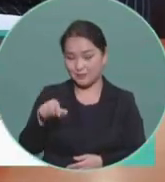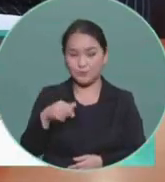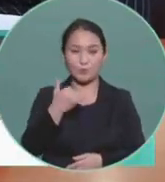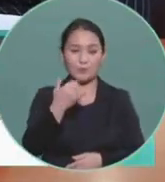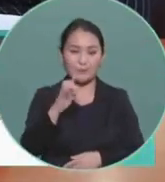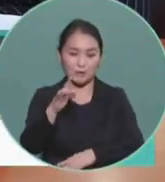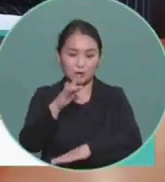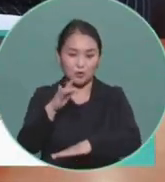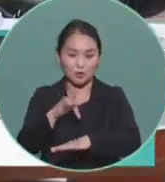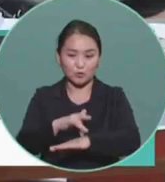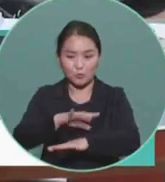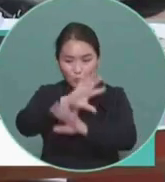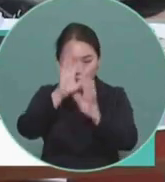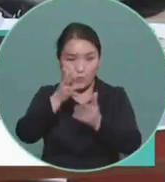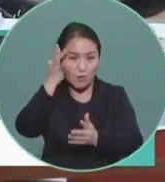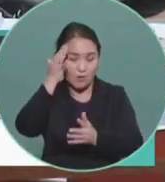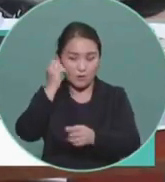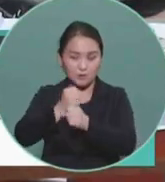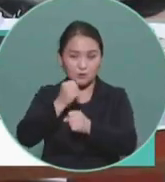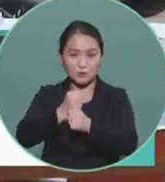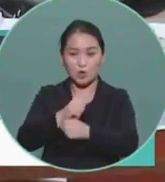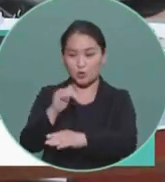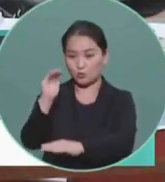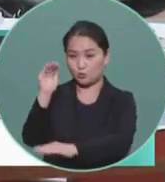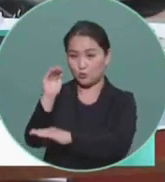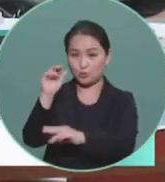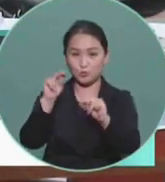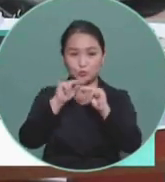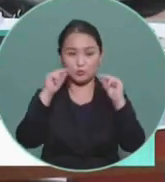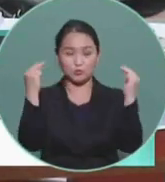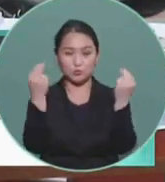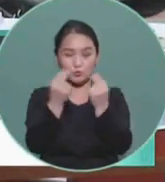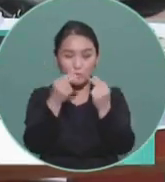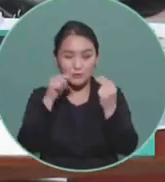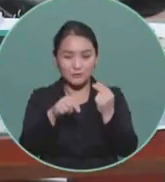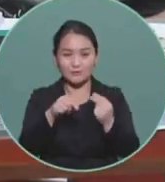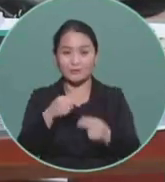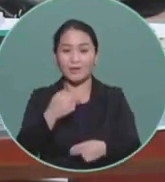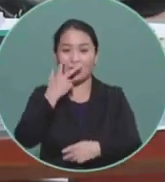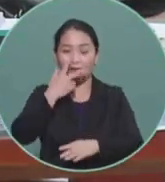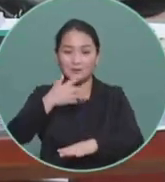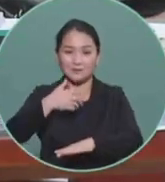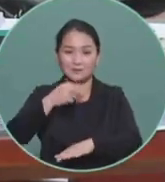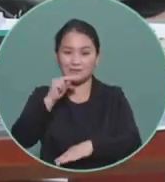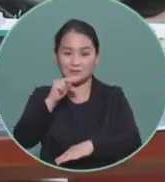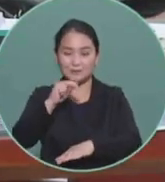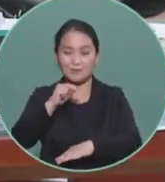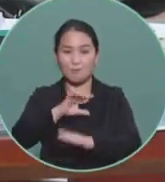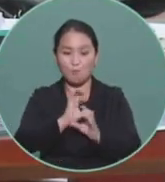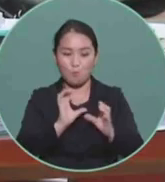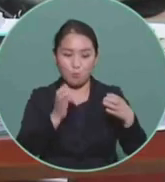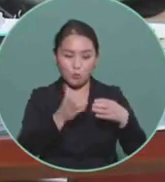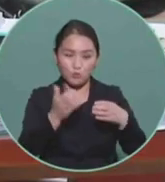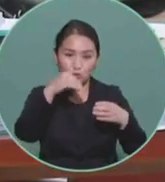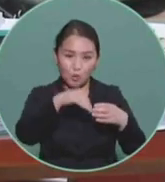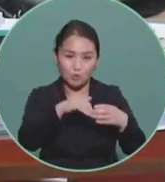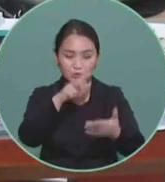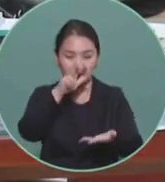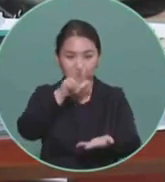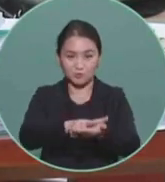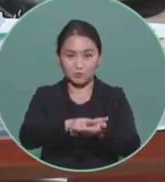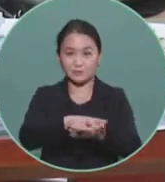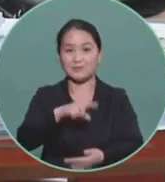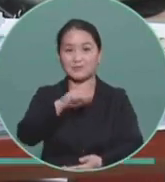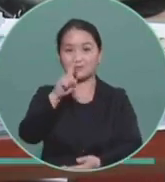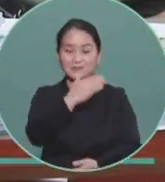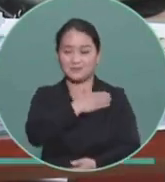хэмжээг аваад нийслэлийн төлөөлөгчдийн чуулганаар бид нэр агарын чанарын бүсэд оруулъя гэдэг тогтоол гаргасан. Засаг